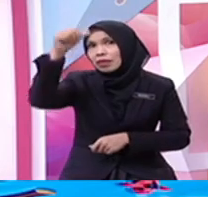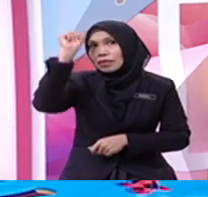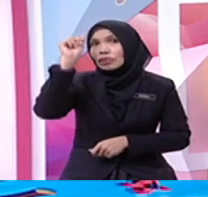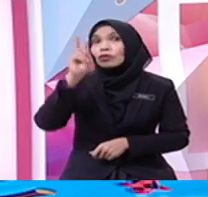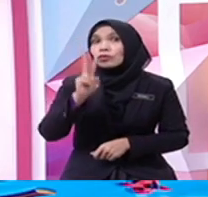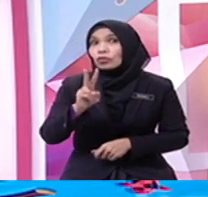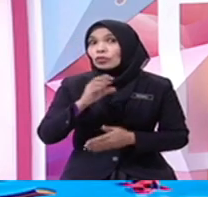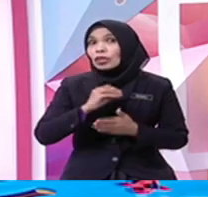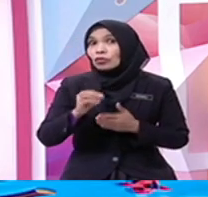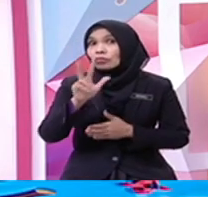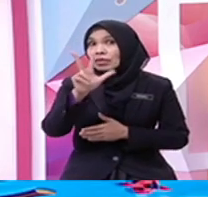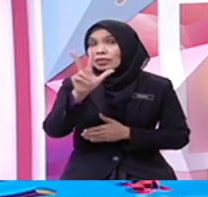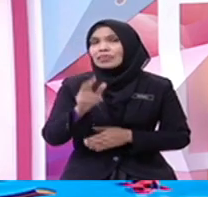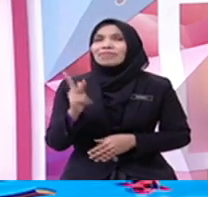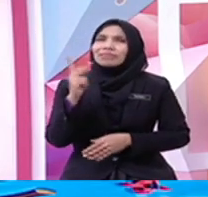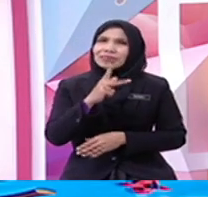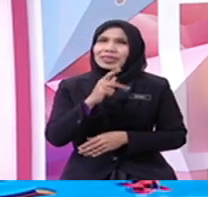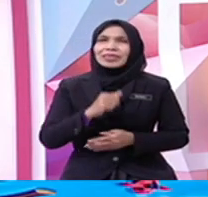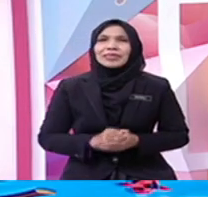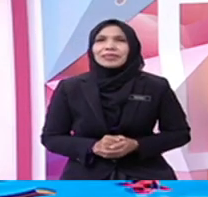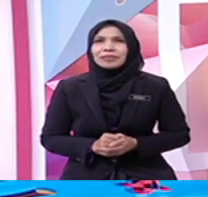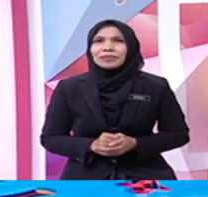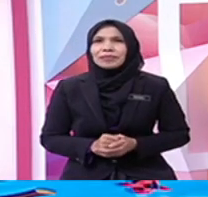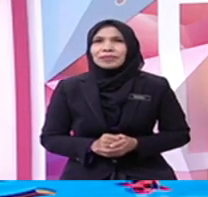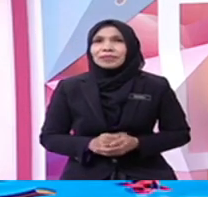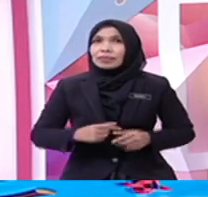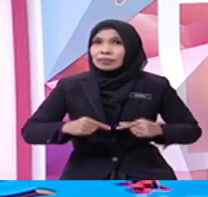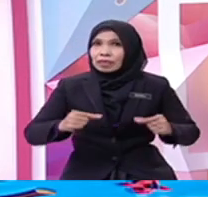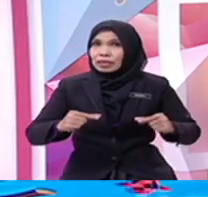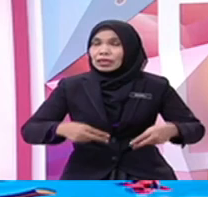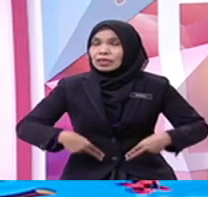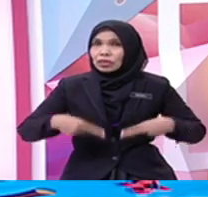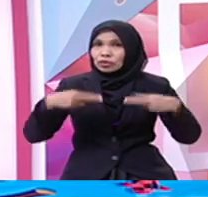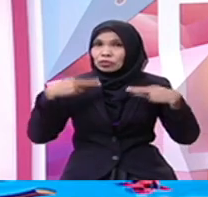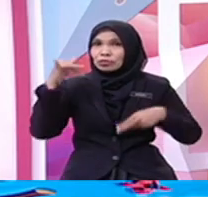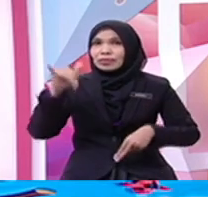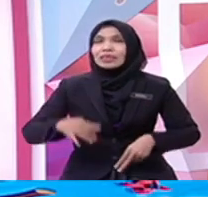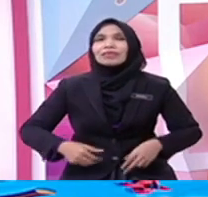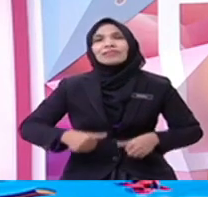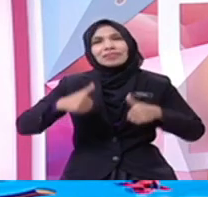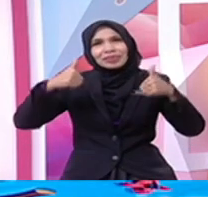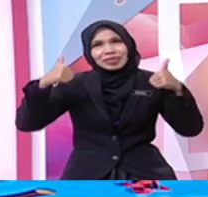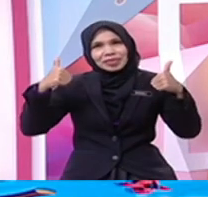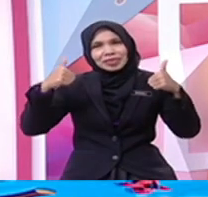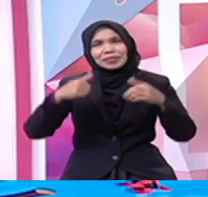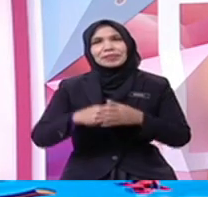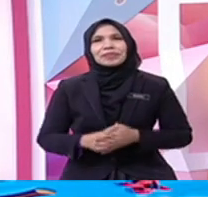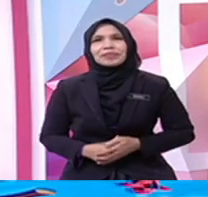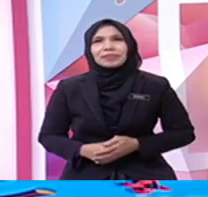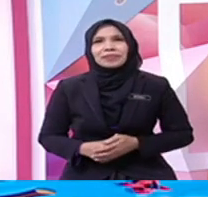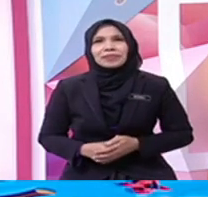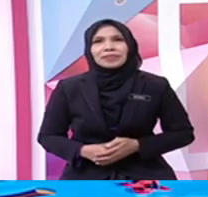DC gue betul sehat itu adalah amalan gaya hidup yang sehat usai